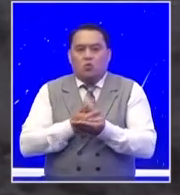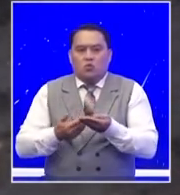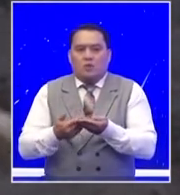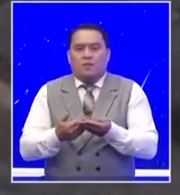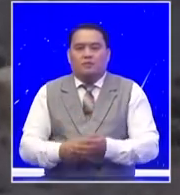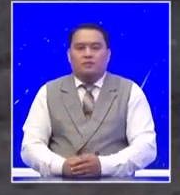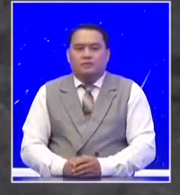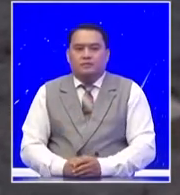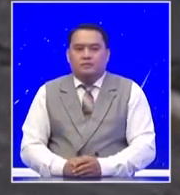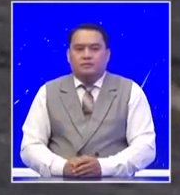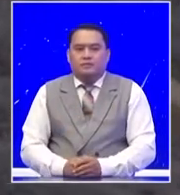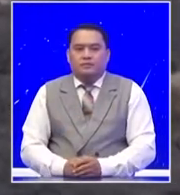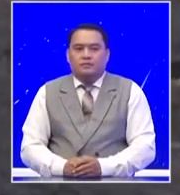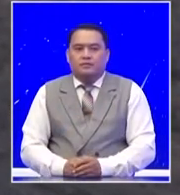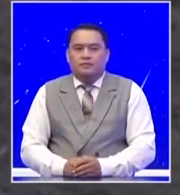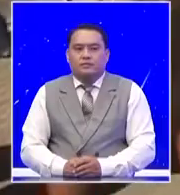нефтепродукты из мелководья.